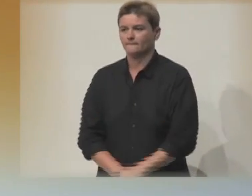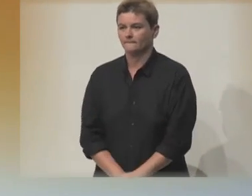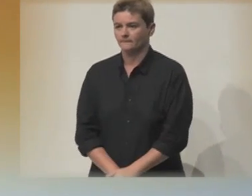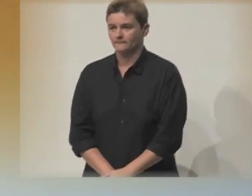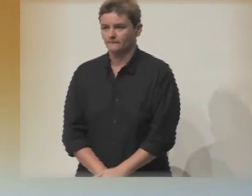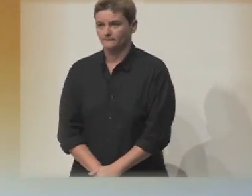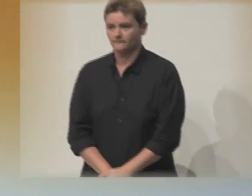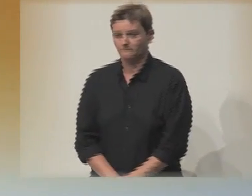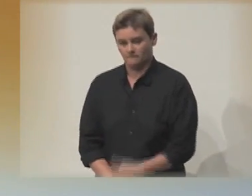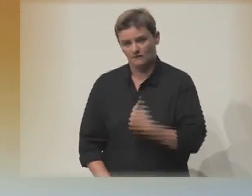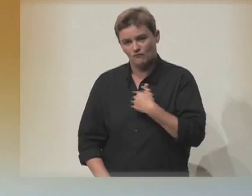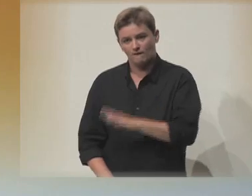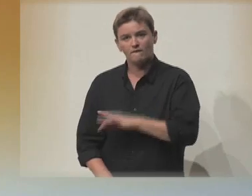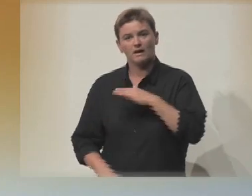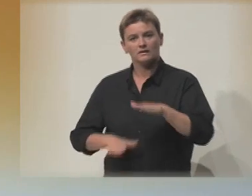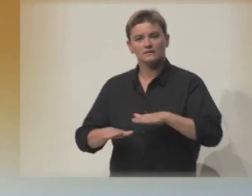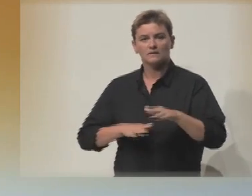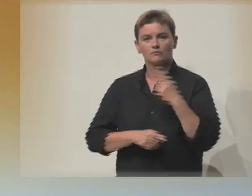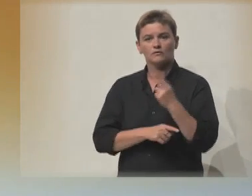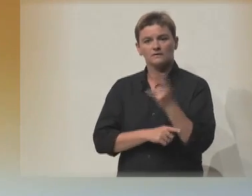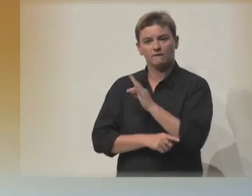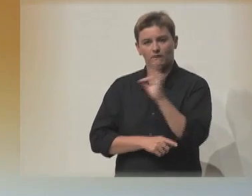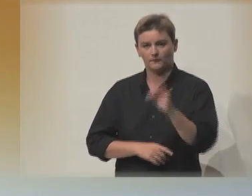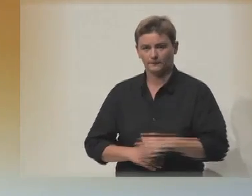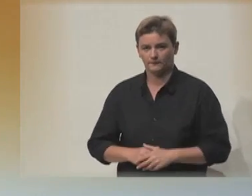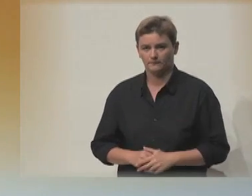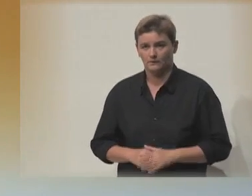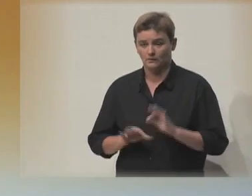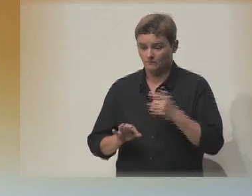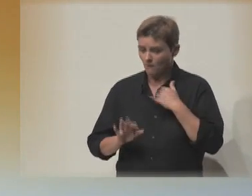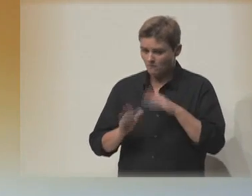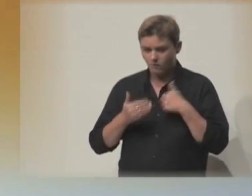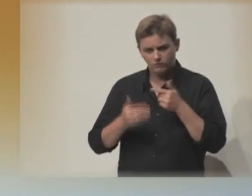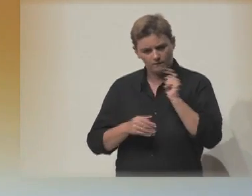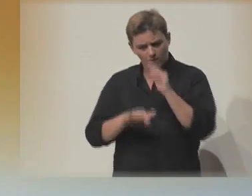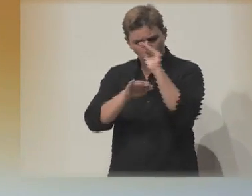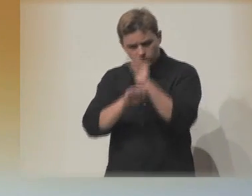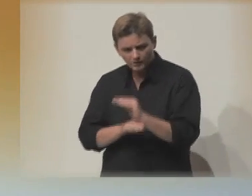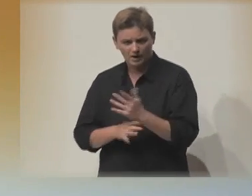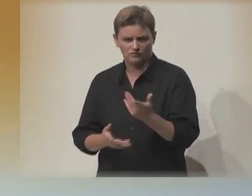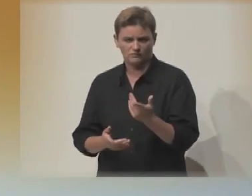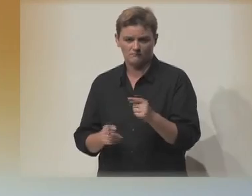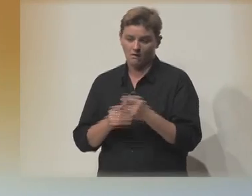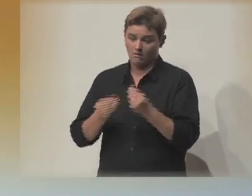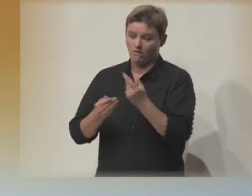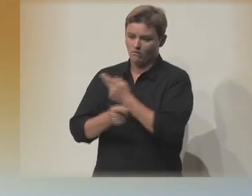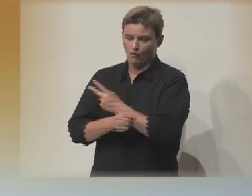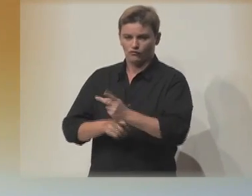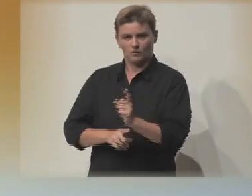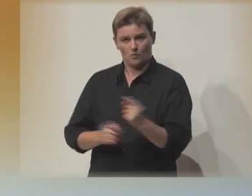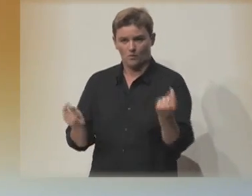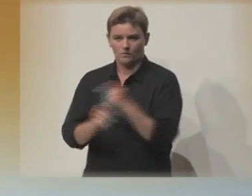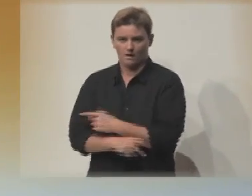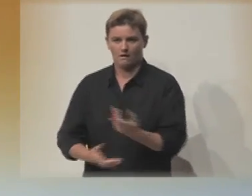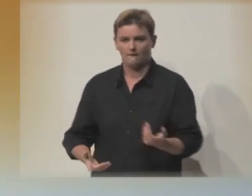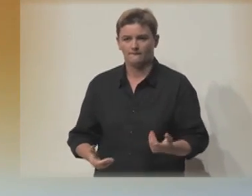ce système universitaire et je propose qu'on le défende au lieu de le menacer.